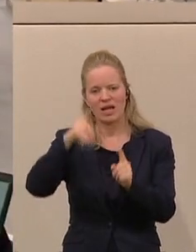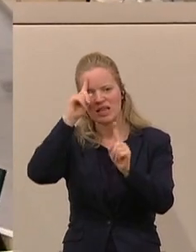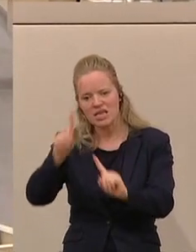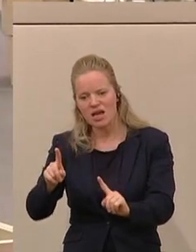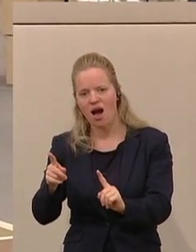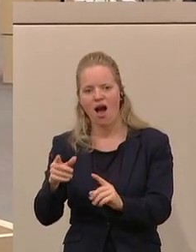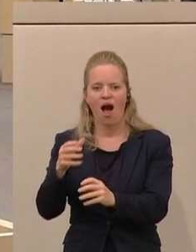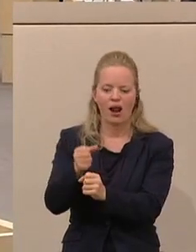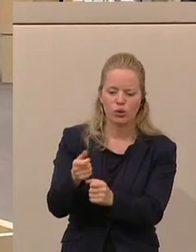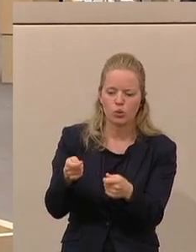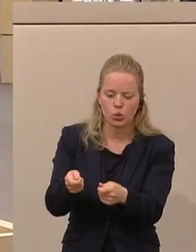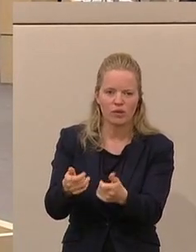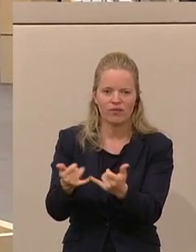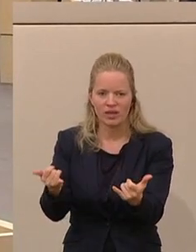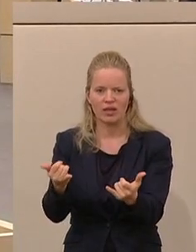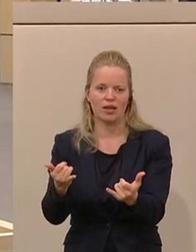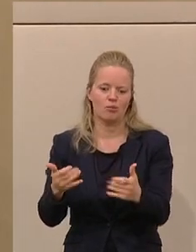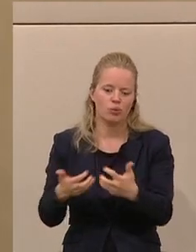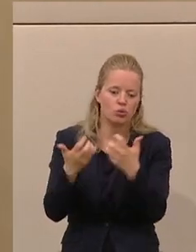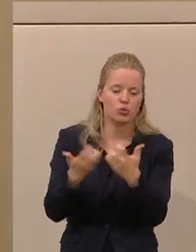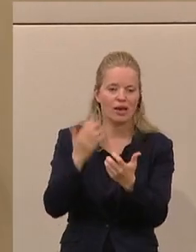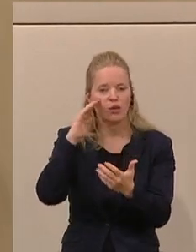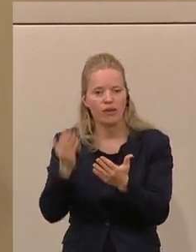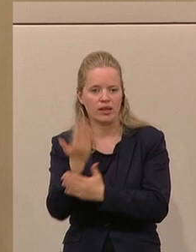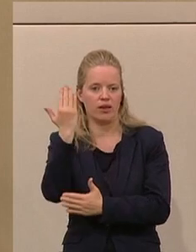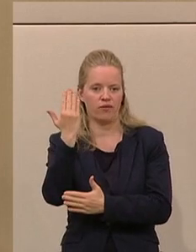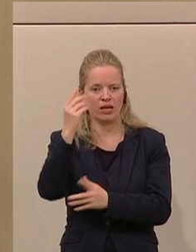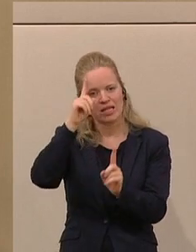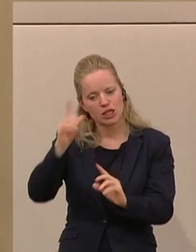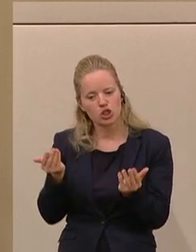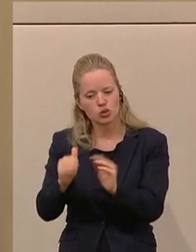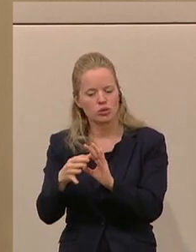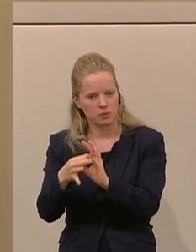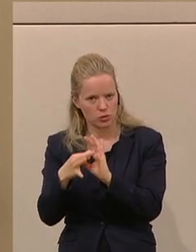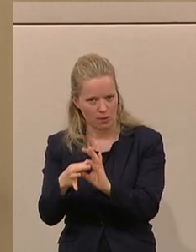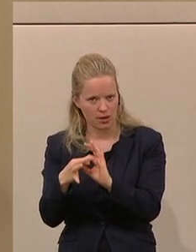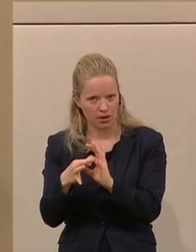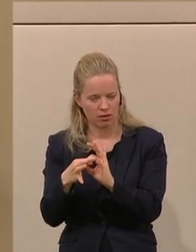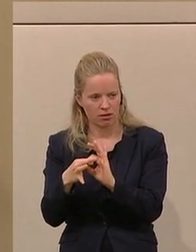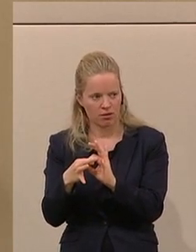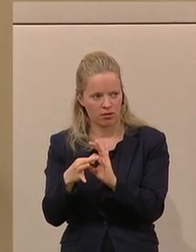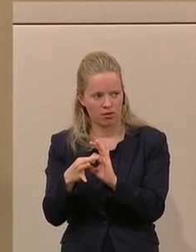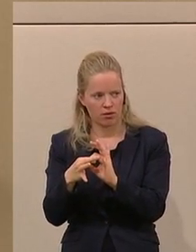für innovative Produkte, die im Rahmen eben mit Tierschutz zu tun haben.